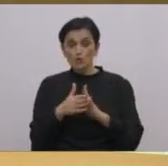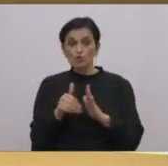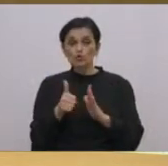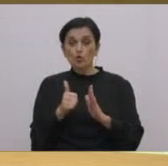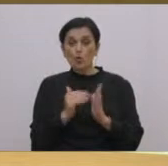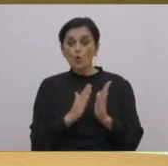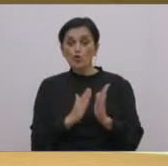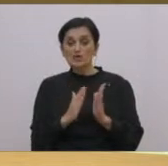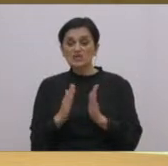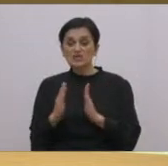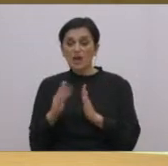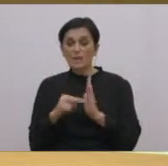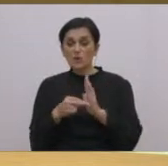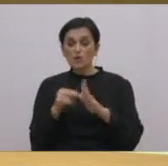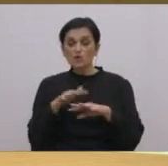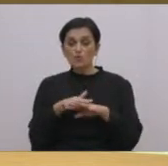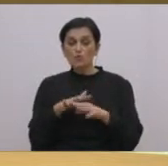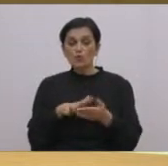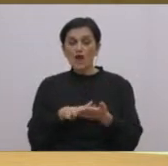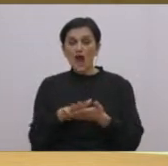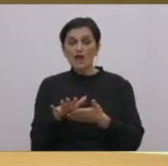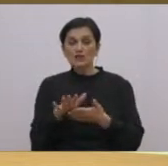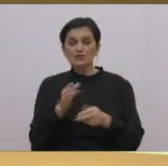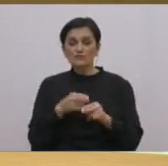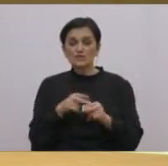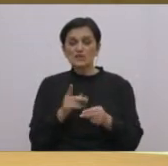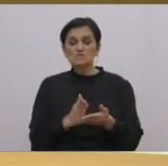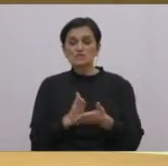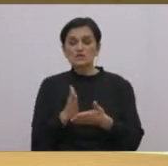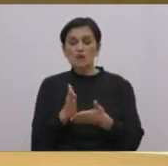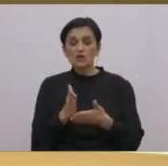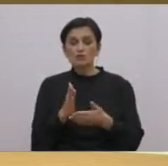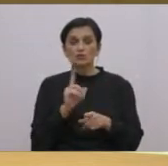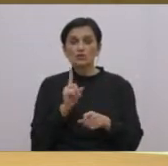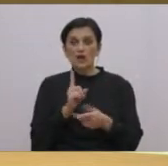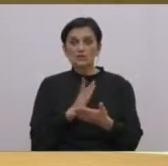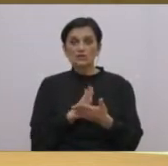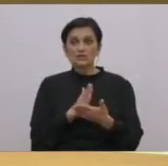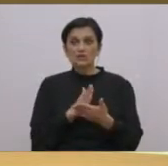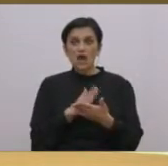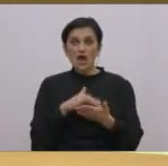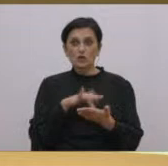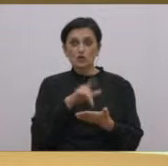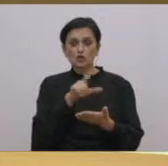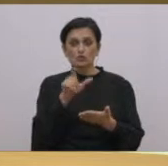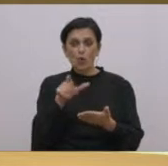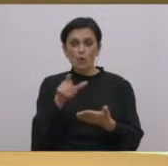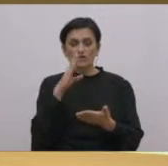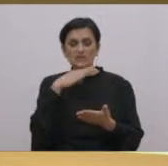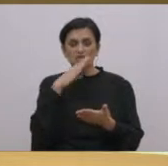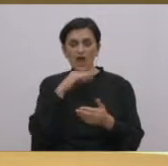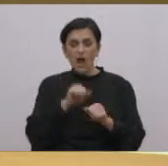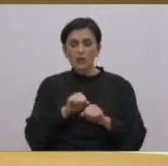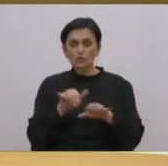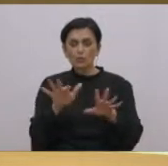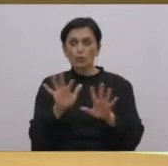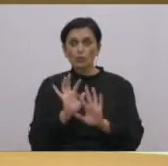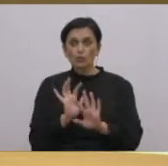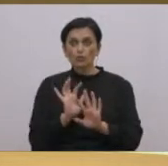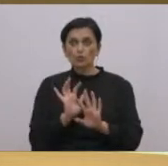ტემპი მაგალითად და ბიუჯეტის ხარჯვა იმ მიმართულებით, რაც არის მოსახლეობის უწყვეტი წყალმომარაგებით